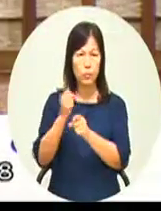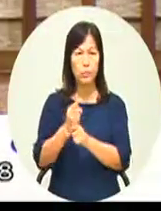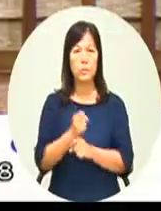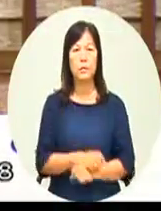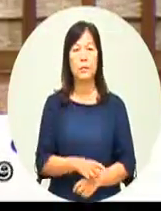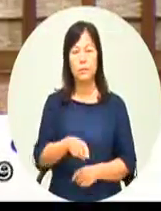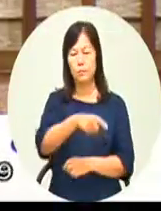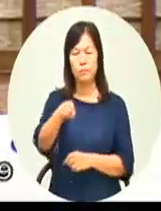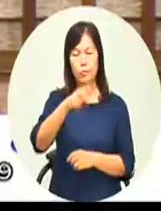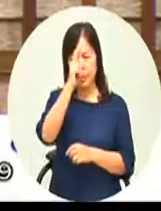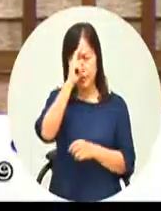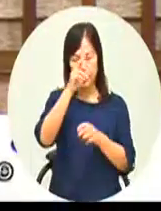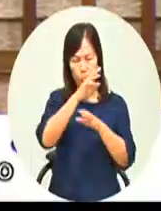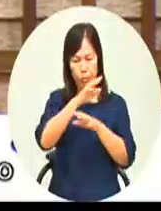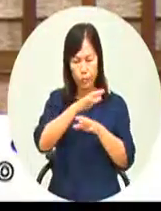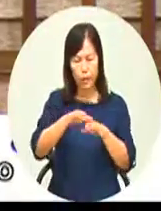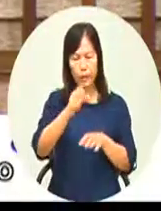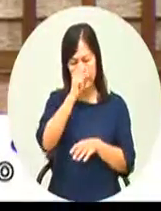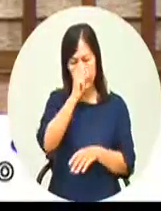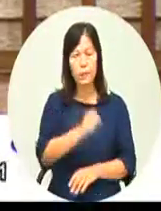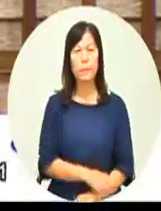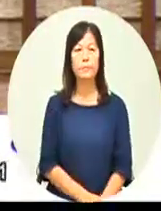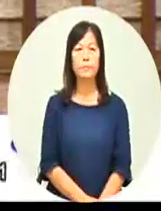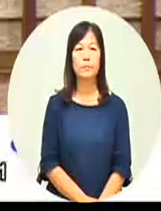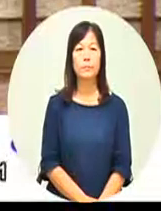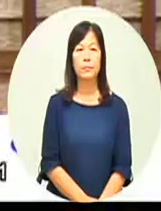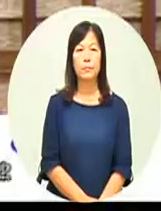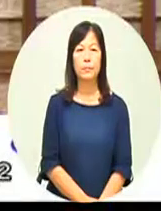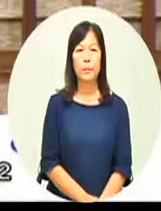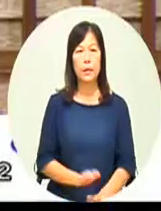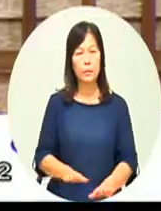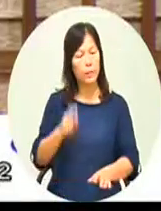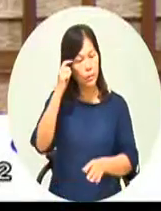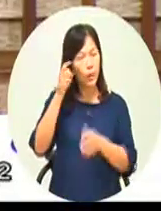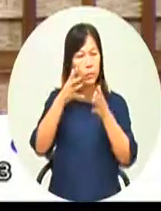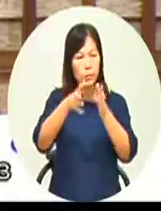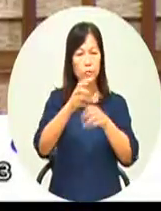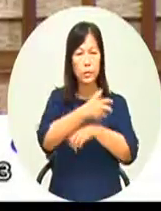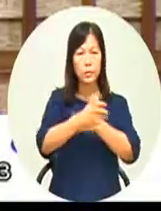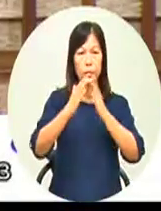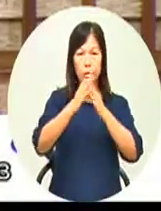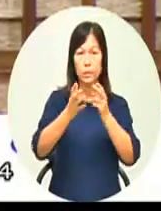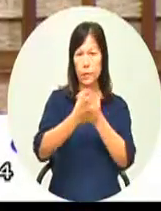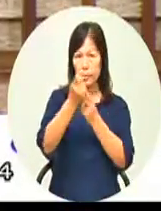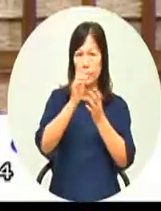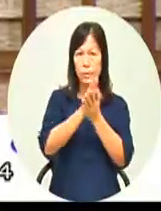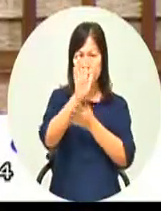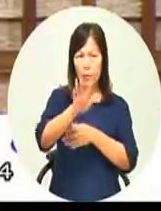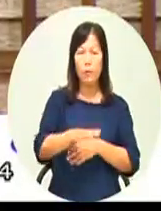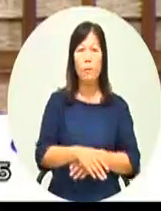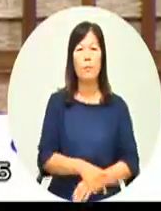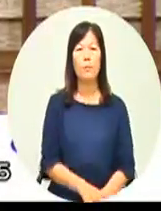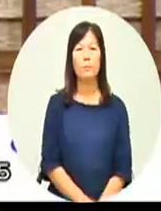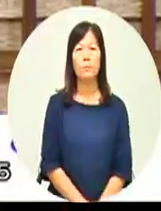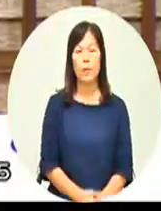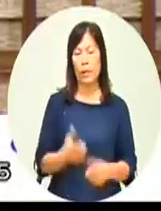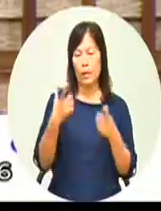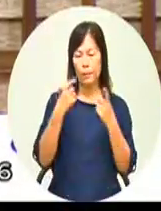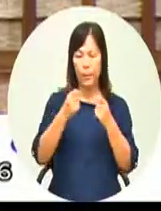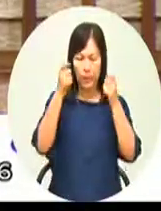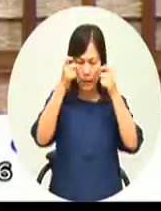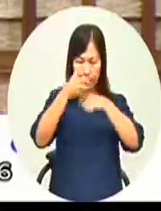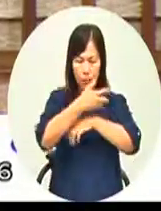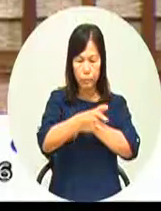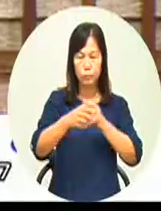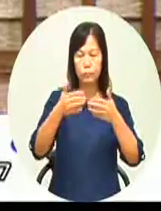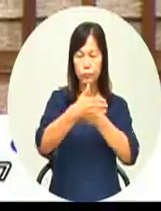大家午安，大家好哈。我想今天针对县市合并之后，原高雄县的